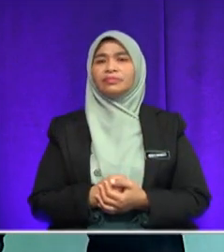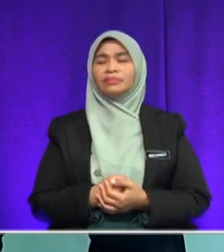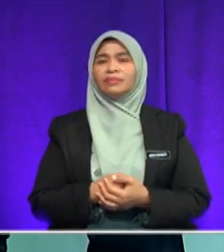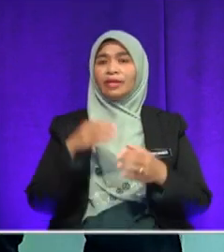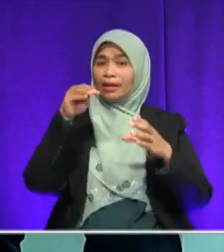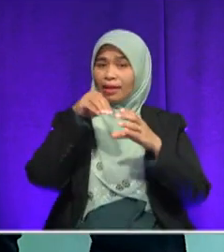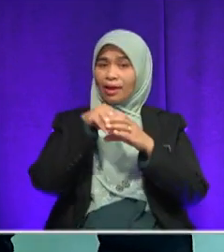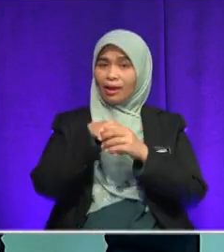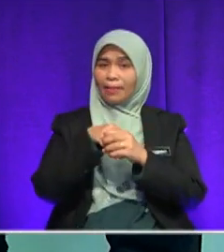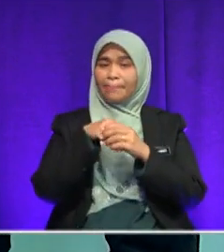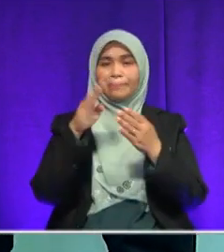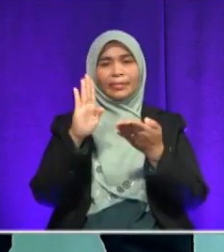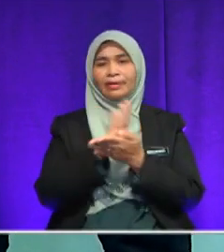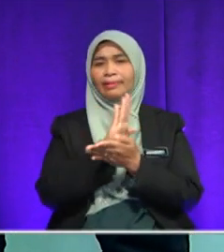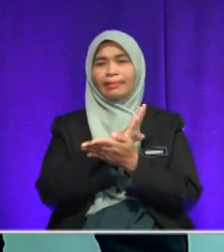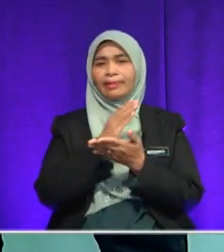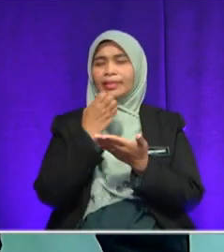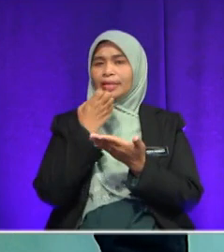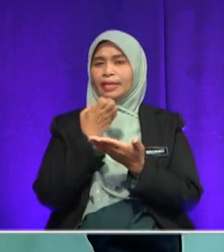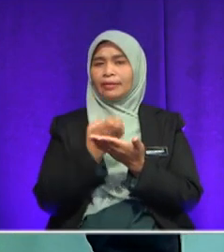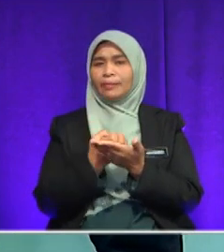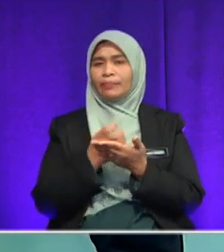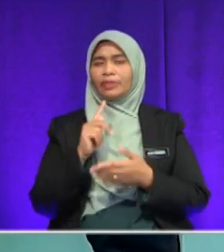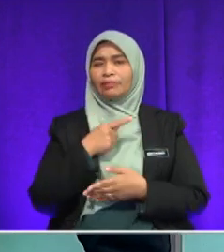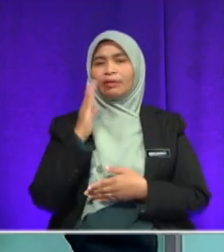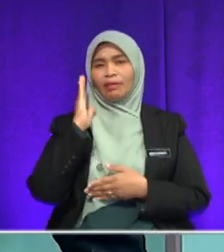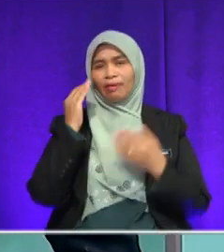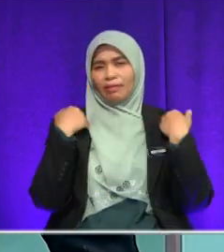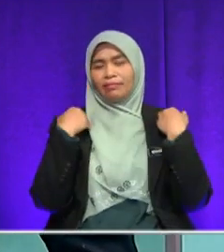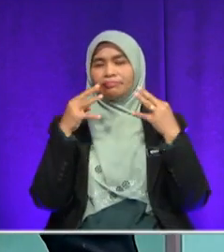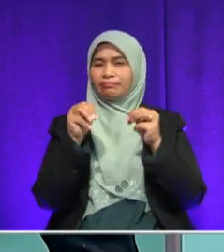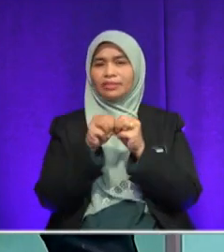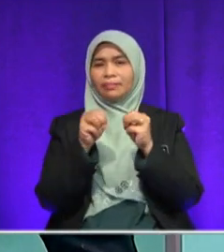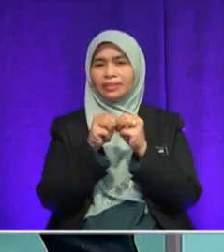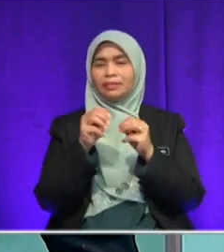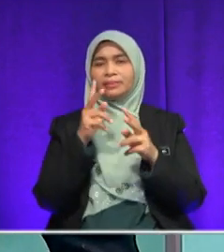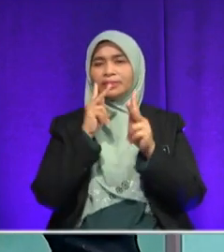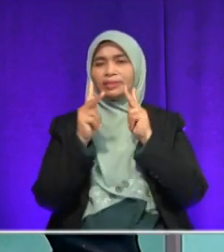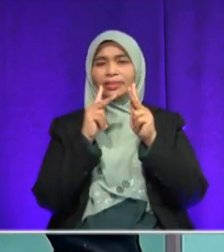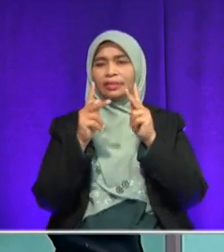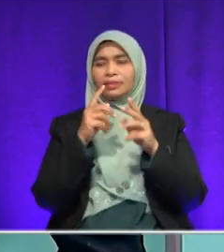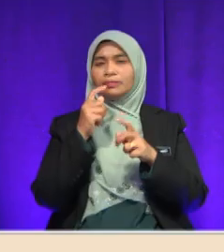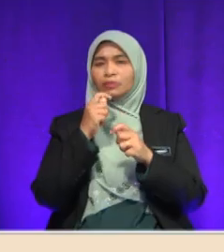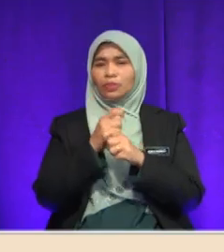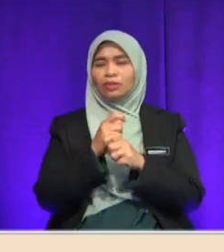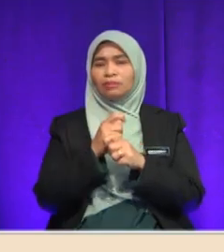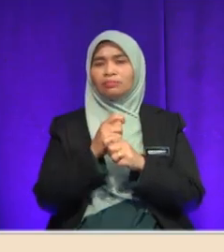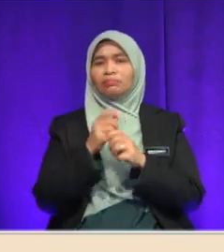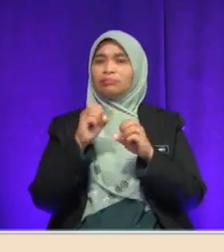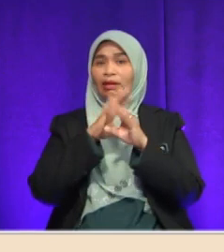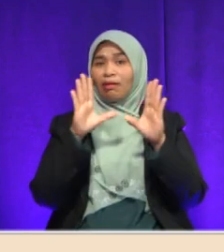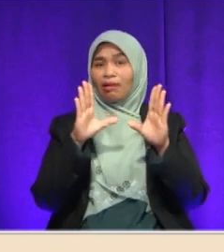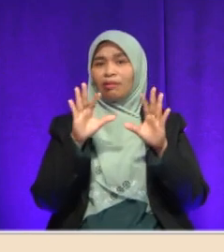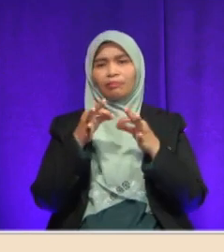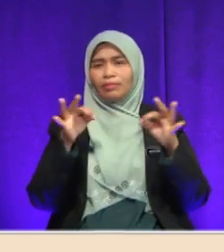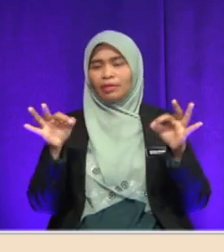dalam ekonomi, dalam kertas ekonomi kita ada macam-macam penggunaan kata tugas untuk setiap soalan. Kita ada terangkan, huraikan,